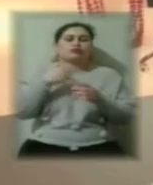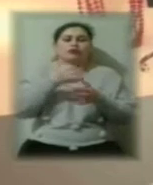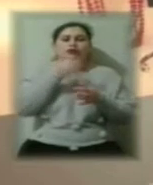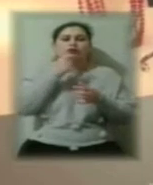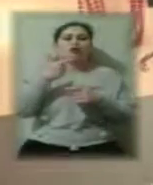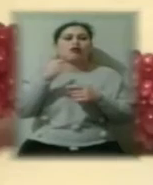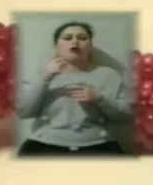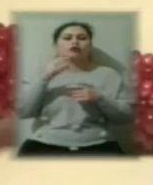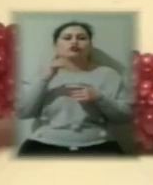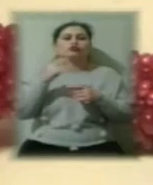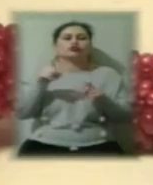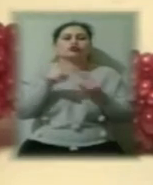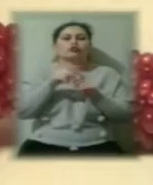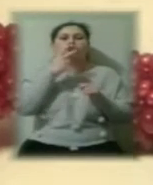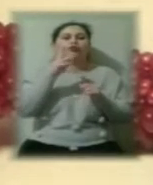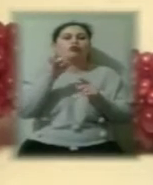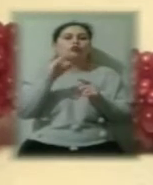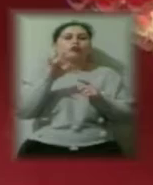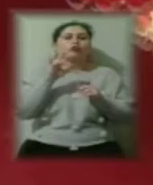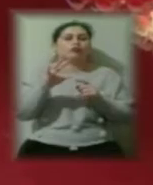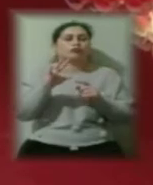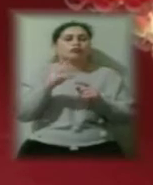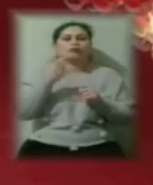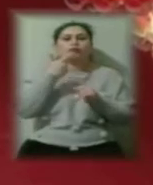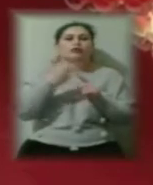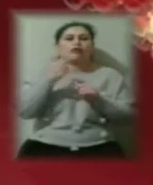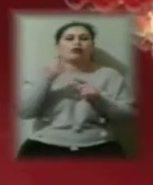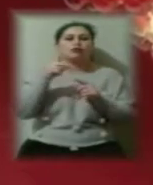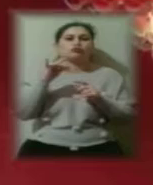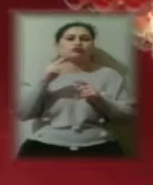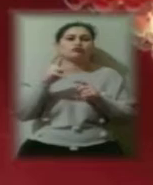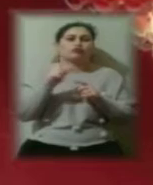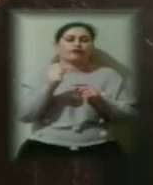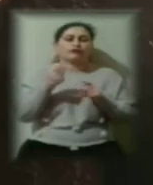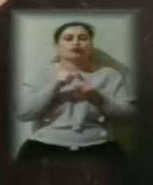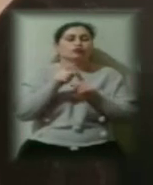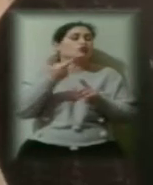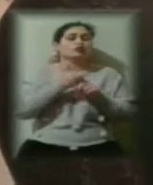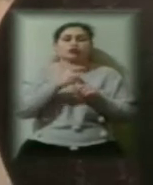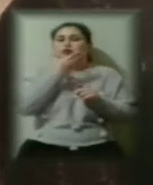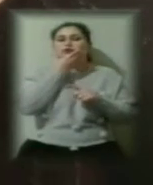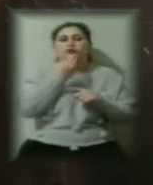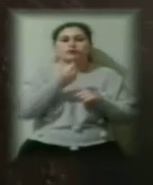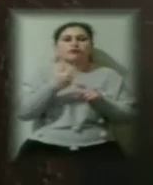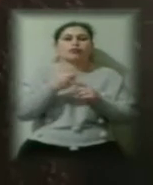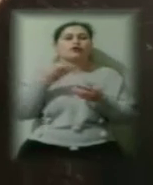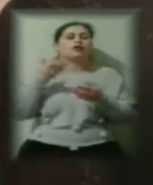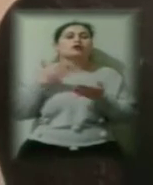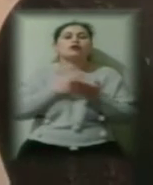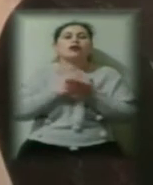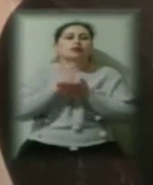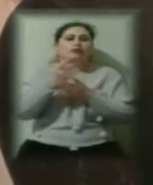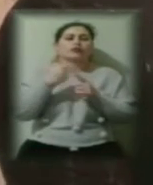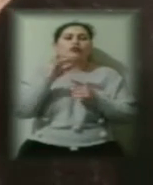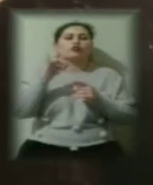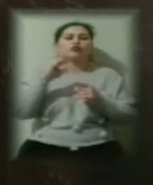такі кулони гадючками. Теж гарні. Цей напрям ювелірного